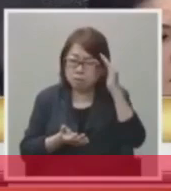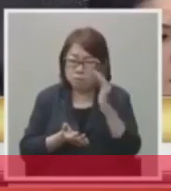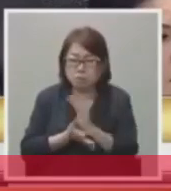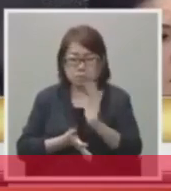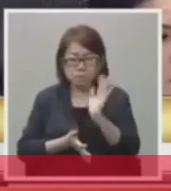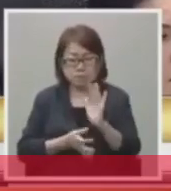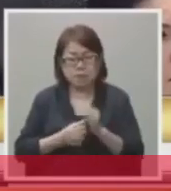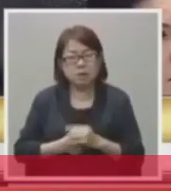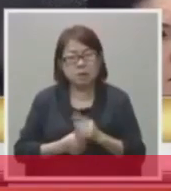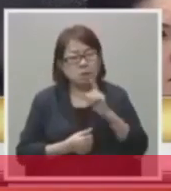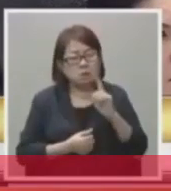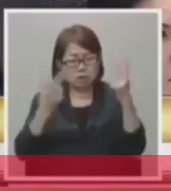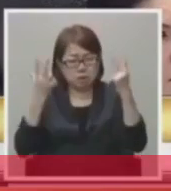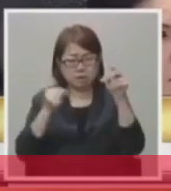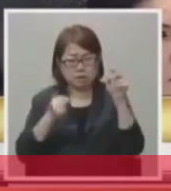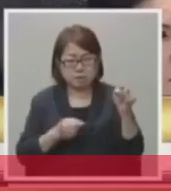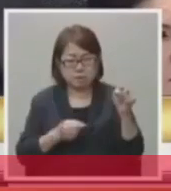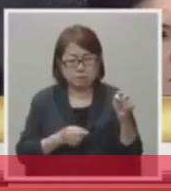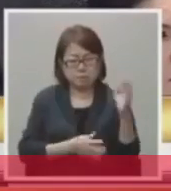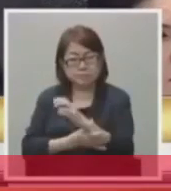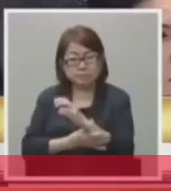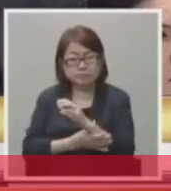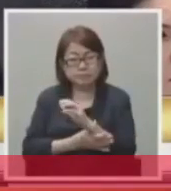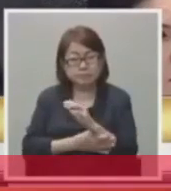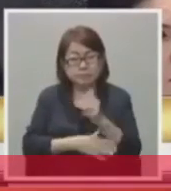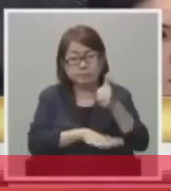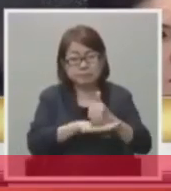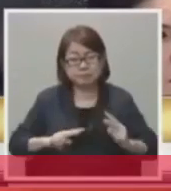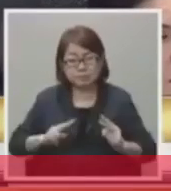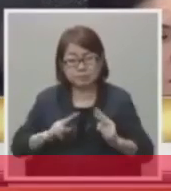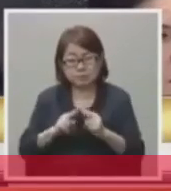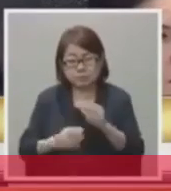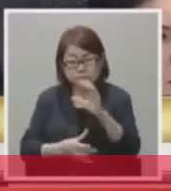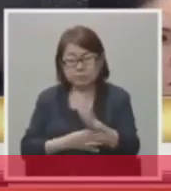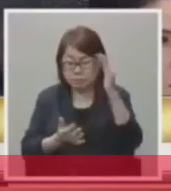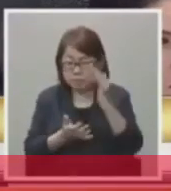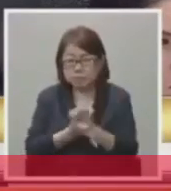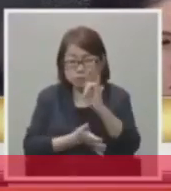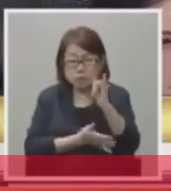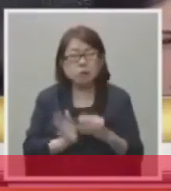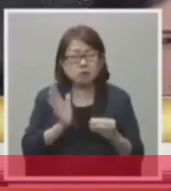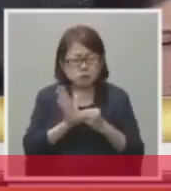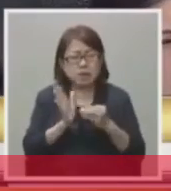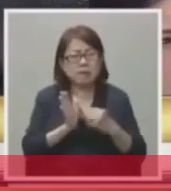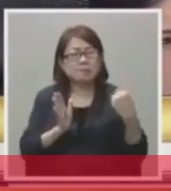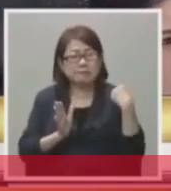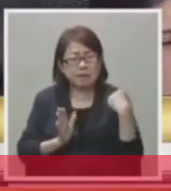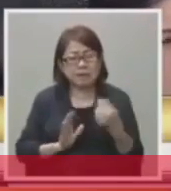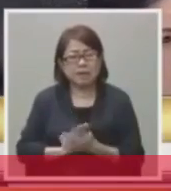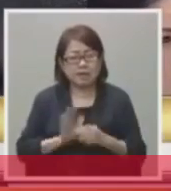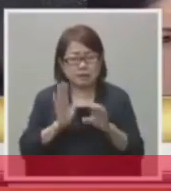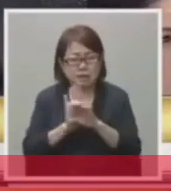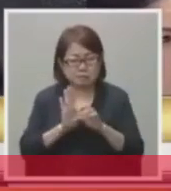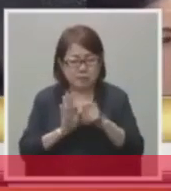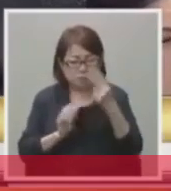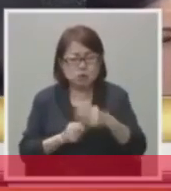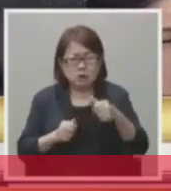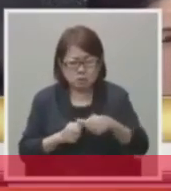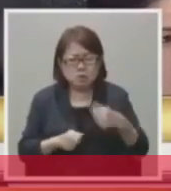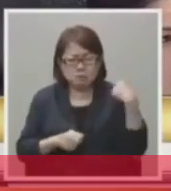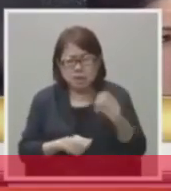ผมโทษท่านนายกที่ดูแลตำรวจแถมมีบ่อนในกรุงเทพอยู่นะครับลองจับภาพดูนะครับไอ้นี่มีหลายแห่งนะ